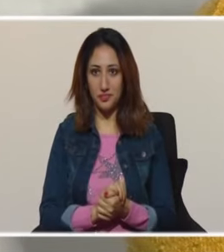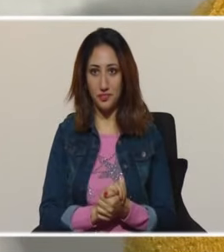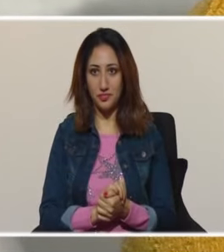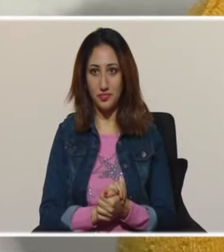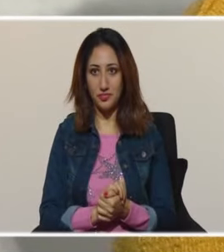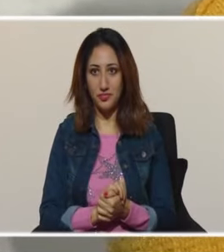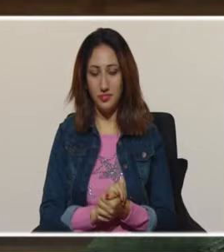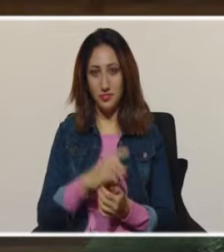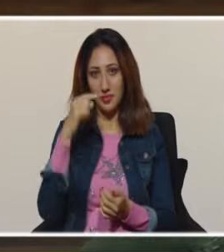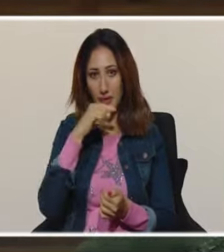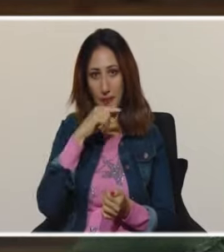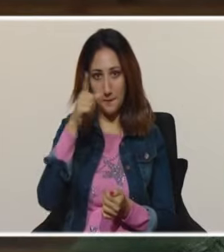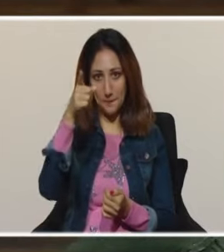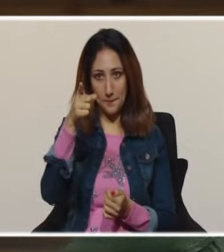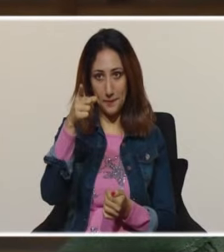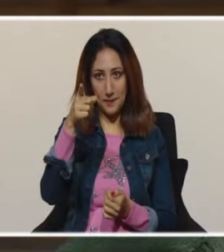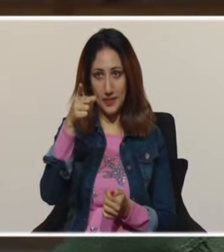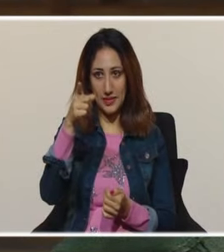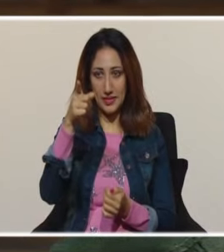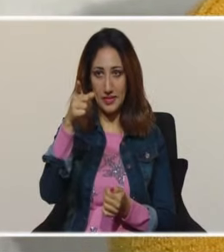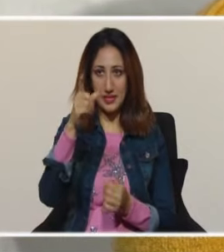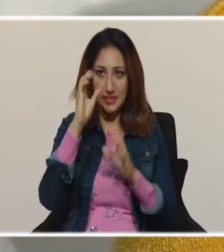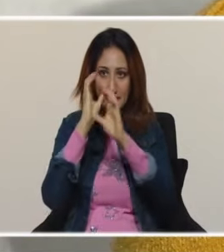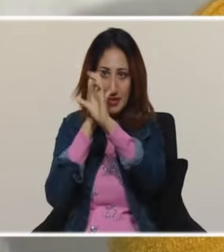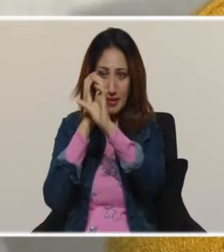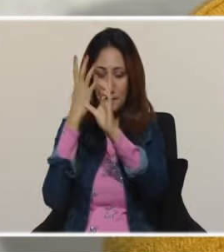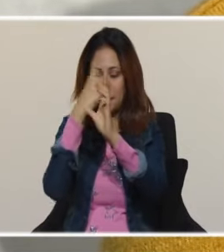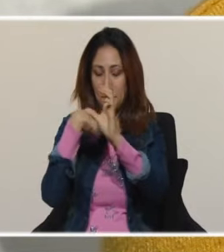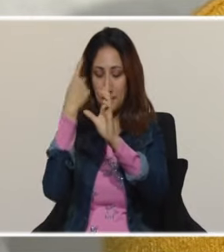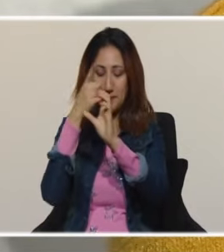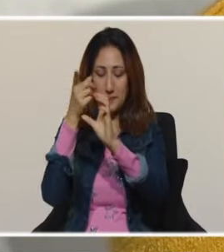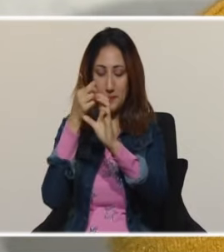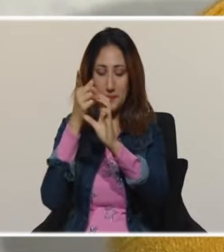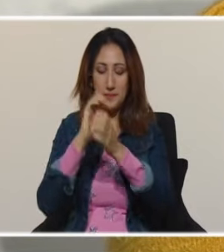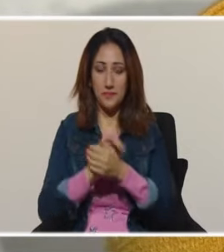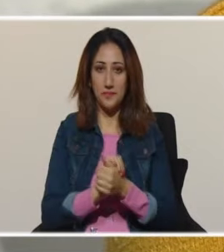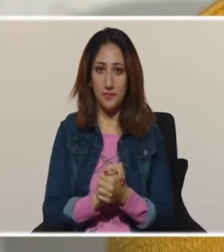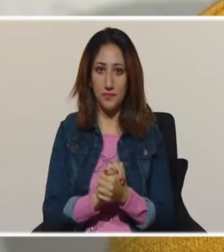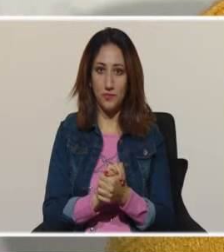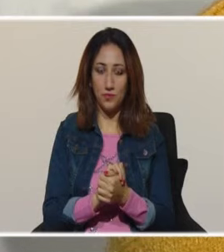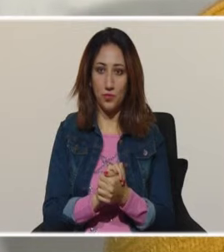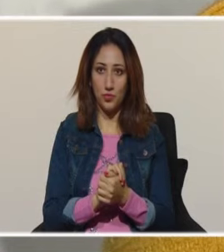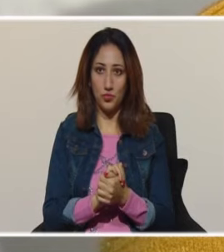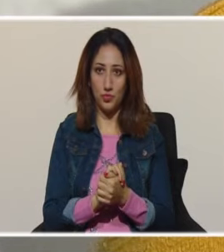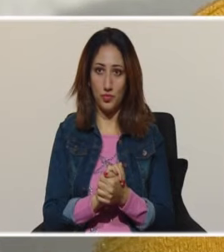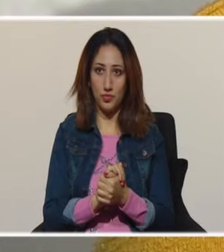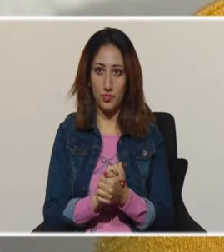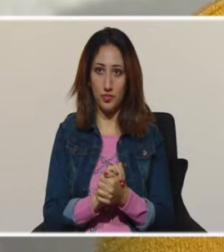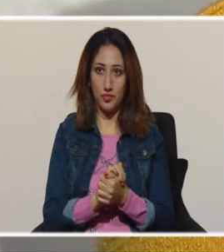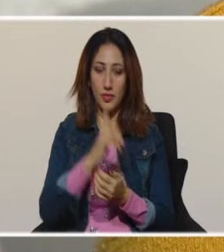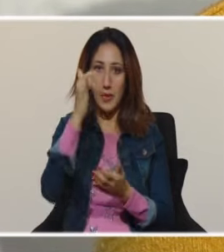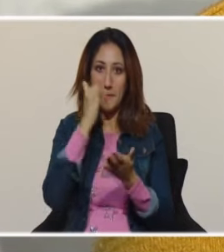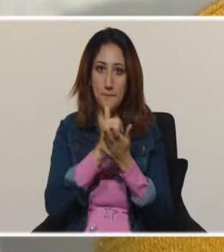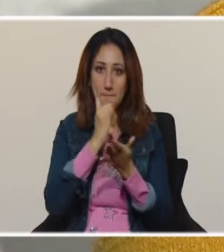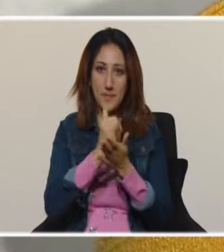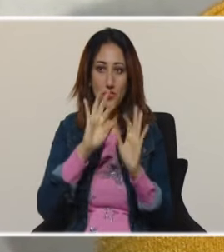نتخيل حضراتكم ان البنت دي، ويا ريت الكاميرا تقعد مسلطة عليها الضوء وانا بتكلم. البنت دي هي المسؤولة عن